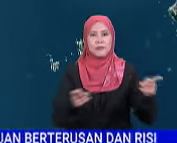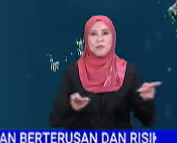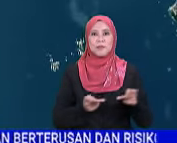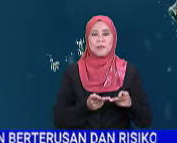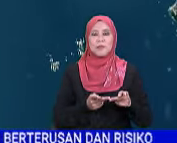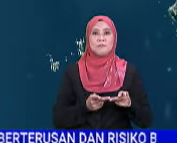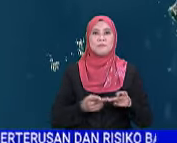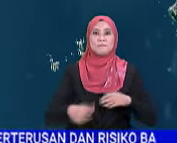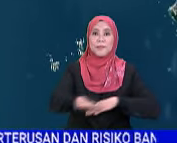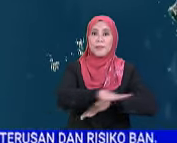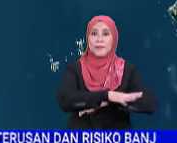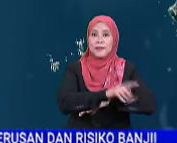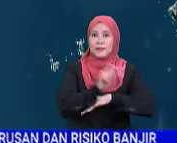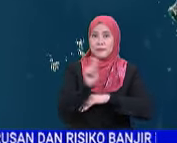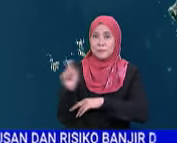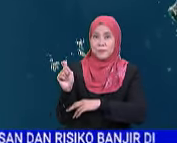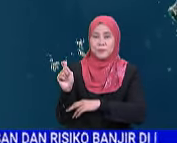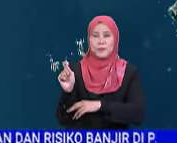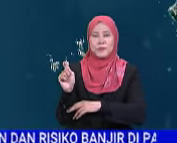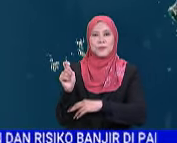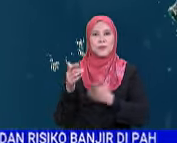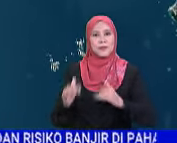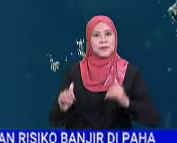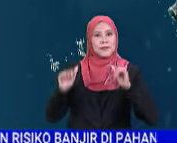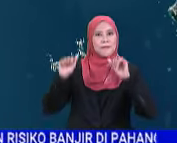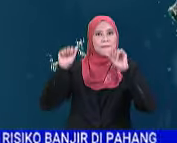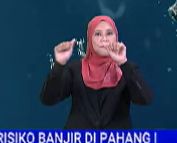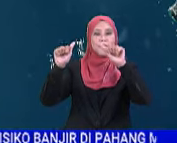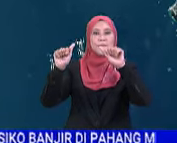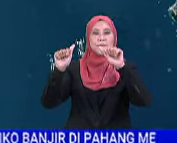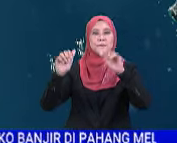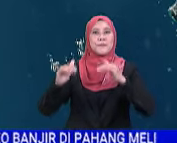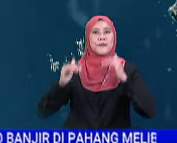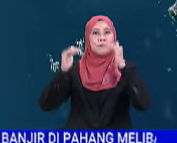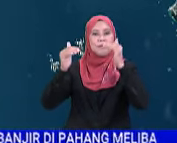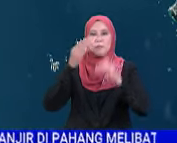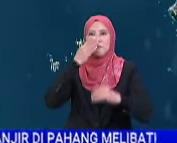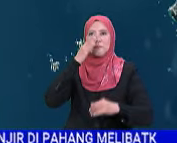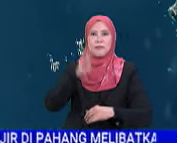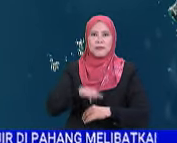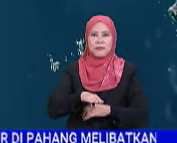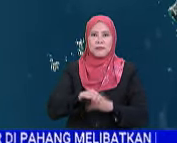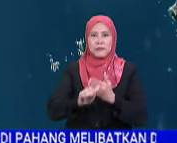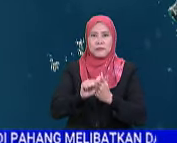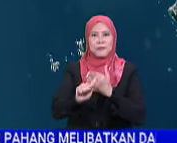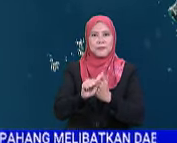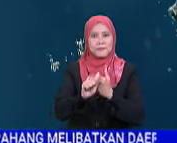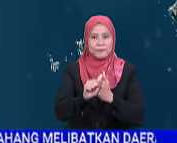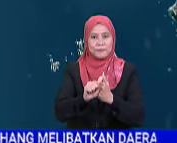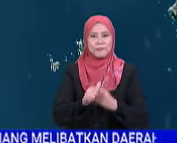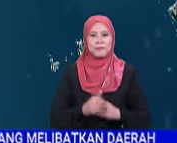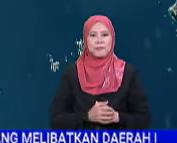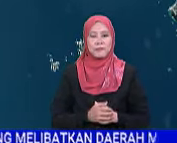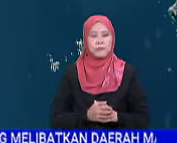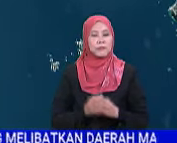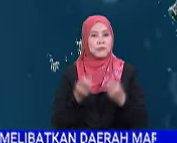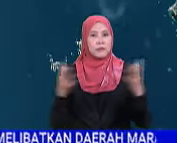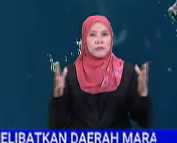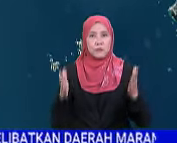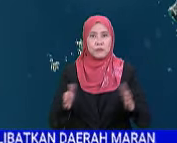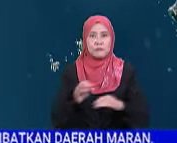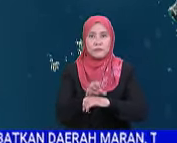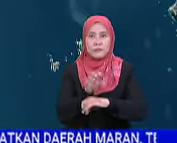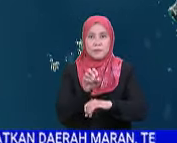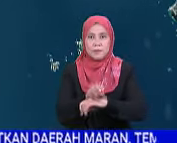pantai timur semenanjung kini telah pun dinaik taraf ke peringkat buruk dan juga bahaya. Oleh itu, orang ramai